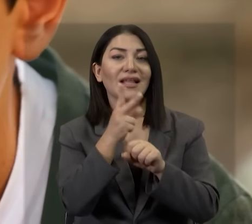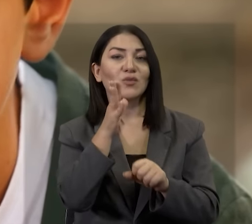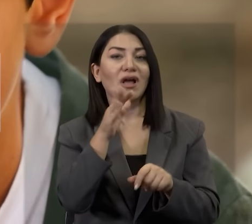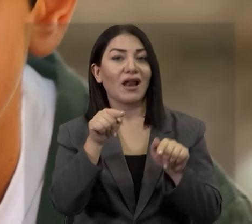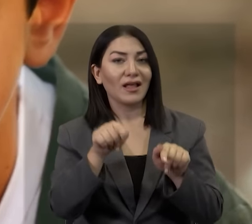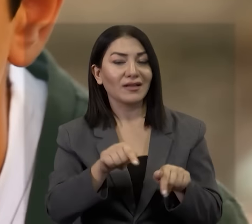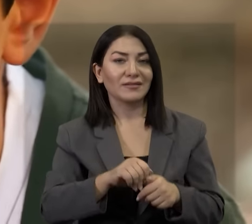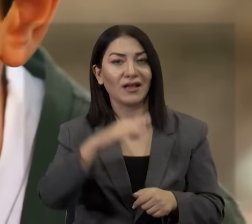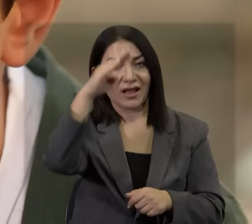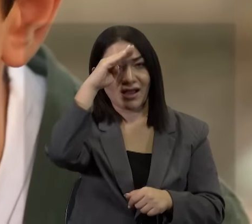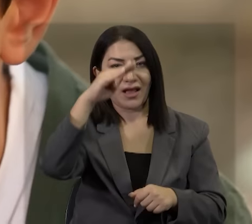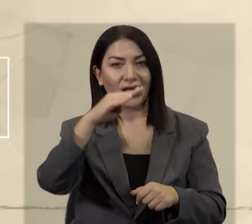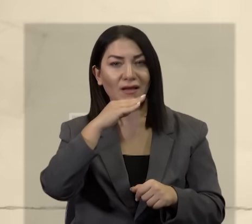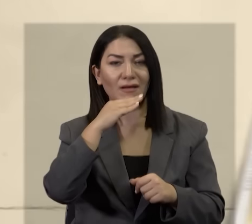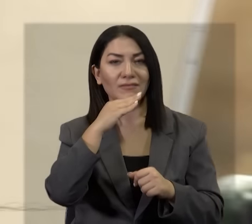միլիարդ դոլարից ավել։